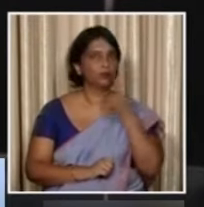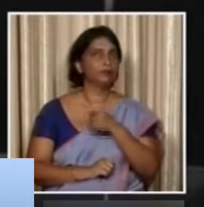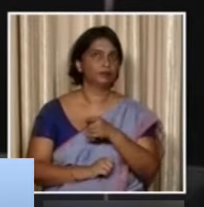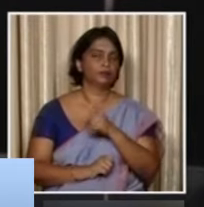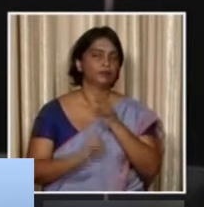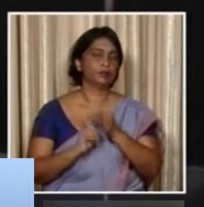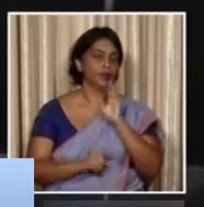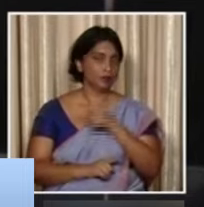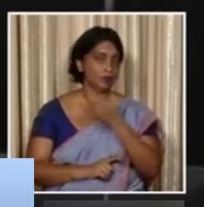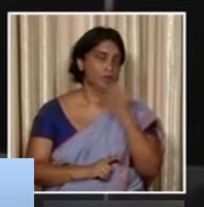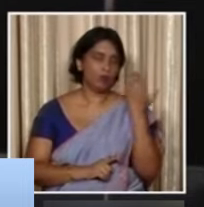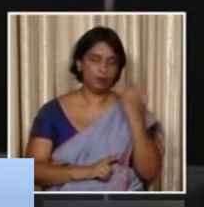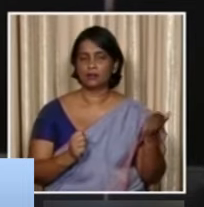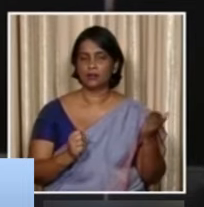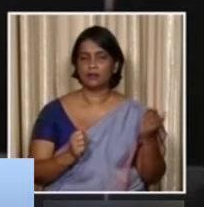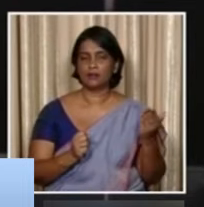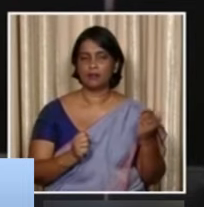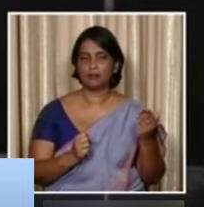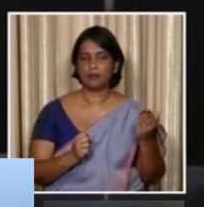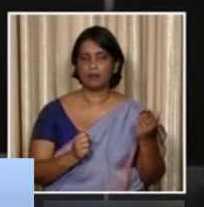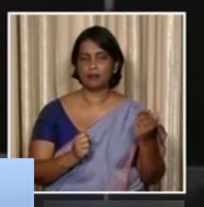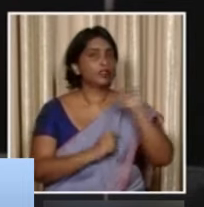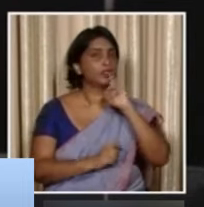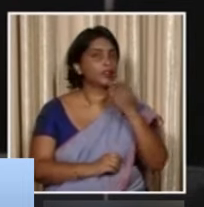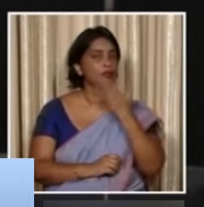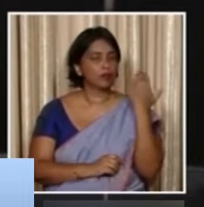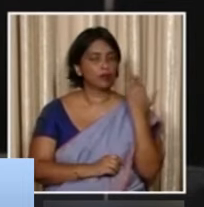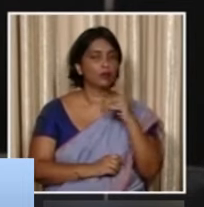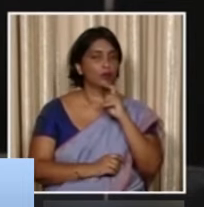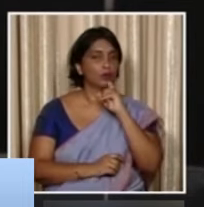කරු කතානායකතුමනි, පොලිස්පති දුරේ හිස් වෙලාද? හිස් කරන්න පුළුවන් කාටද?